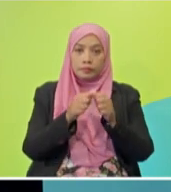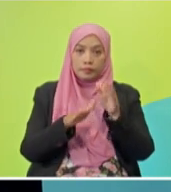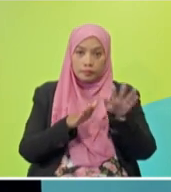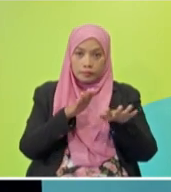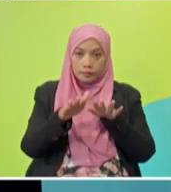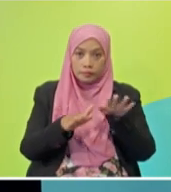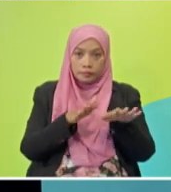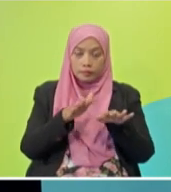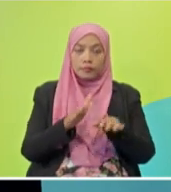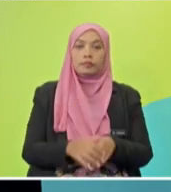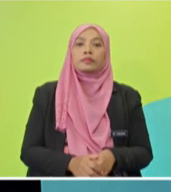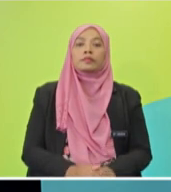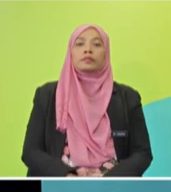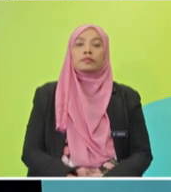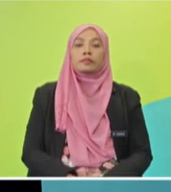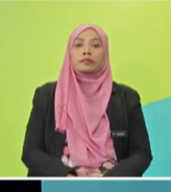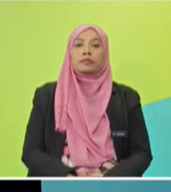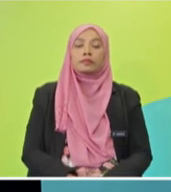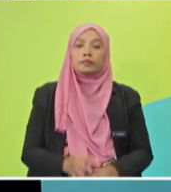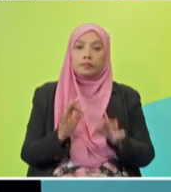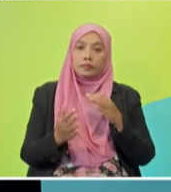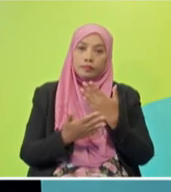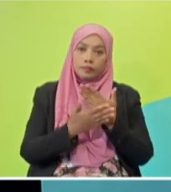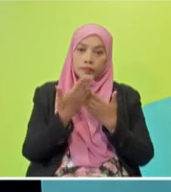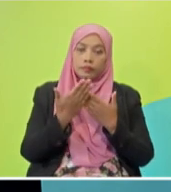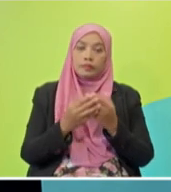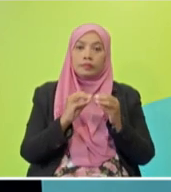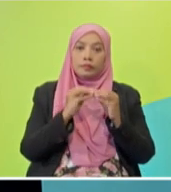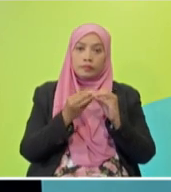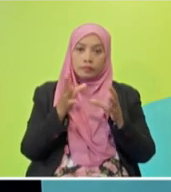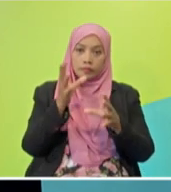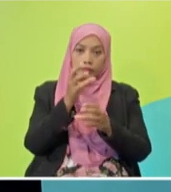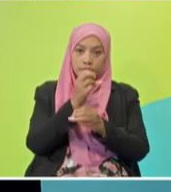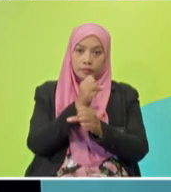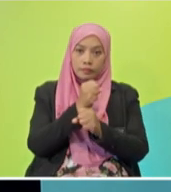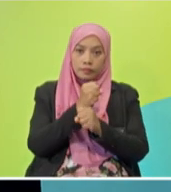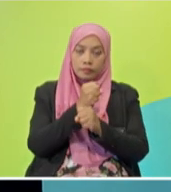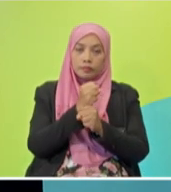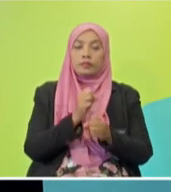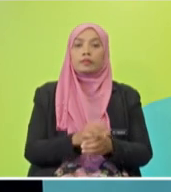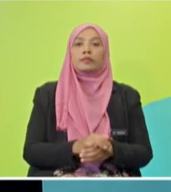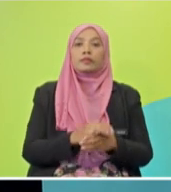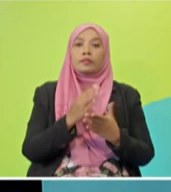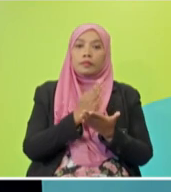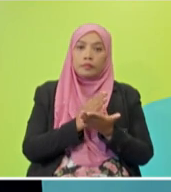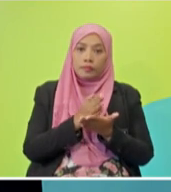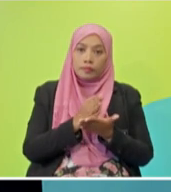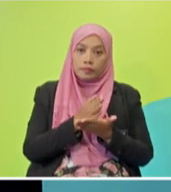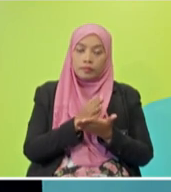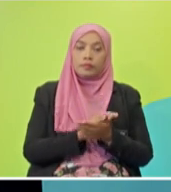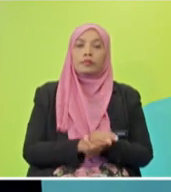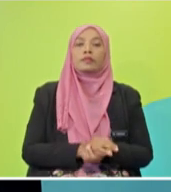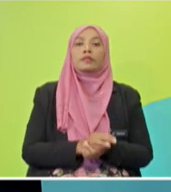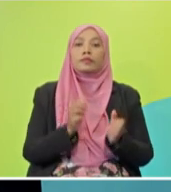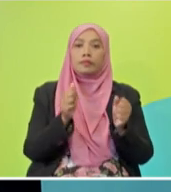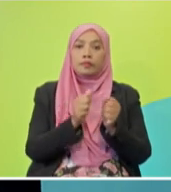Tapi kalau kita nak mudah, kita ambil nombor yang kita dapat tu, yang nombor nisbah yang kita dapat tu, kita bahagikan dengan nombor yang sebelum tu,